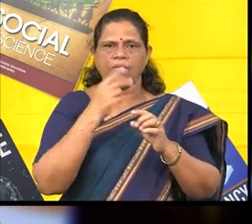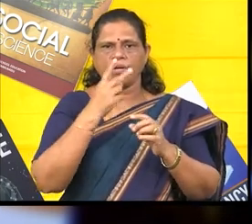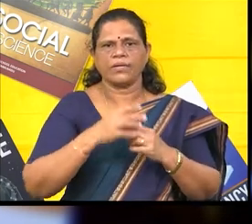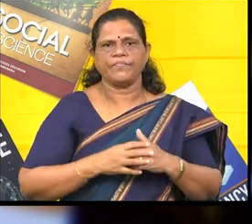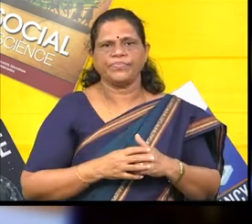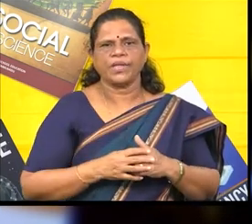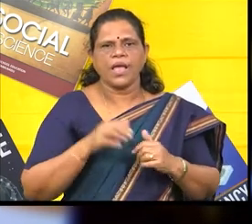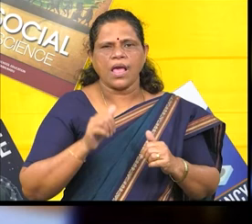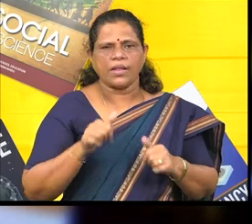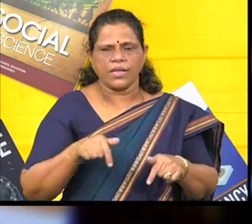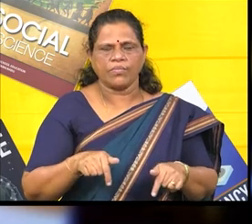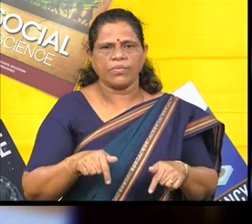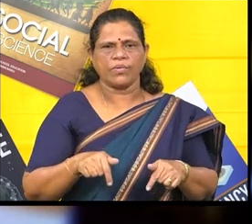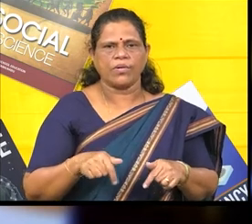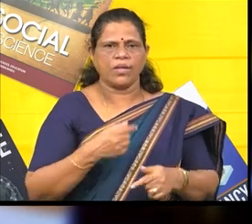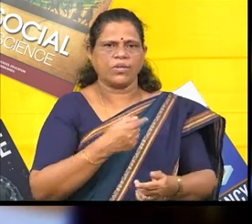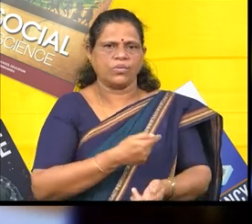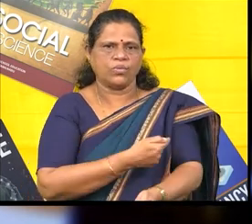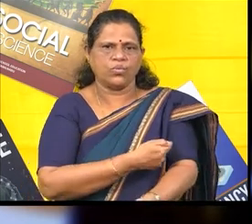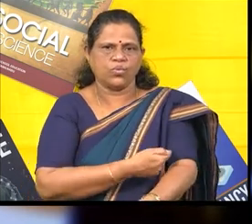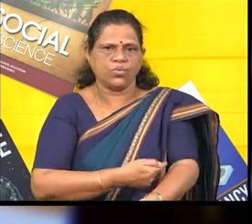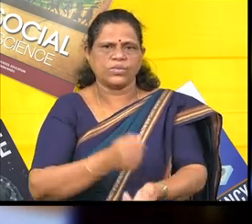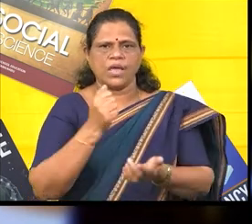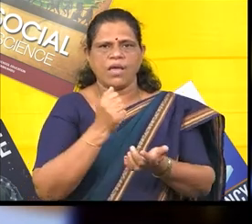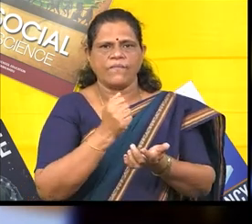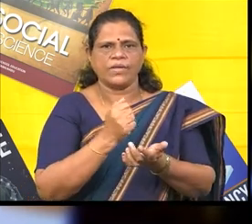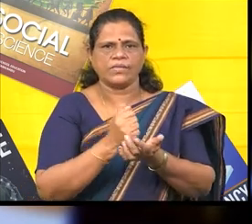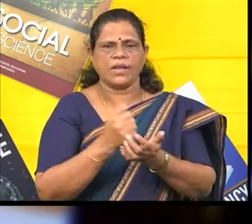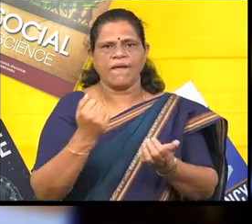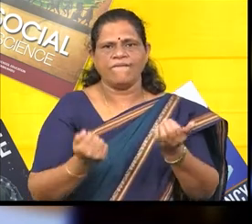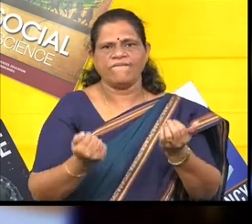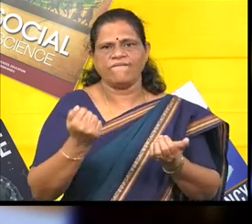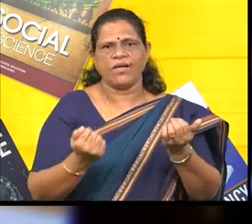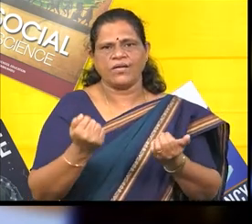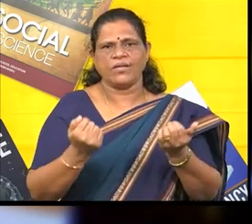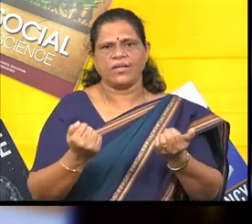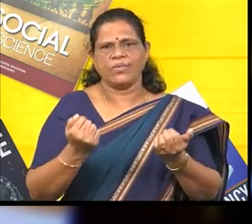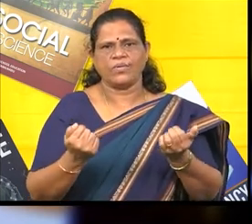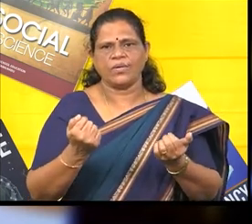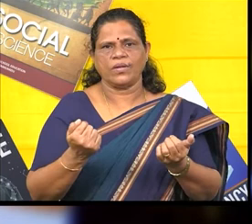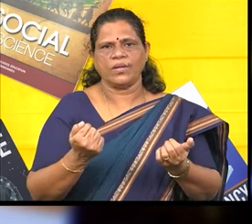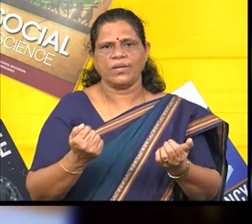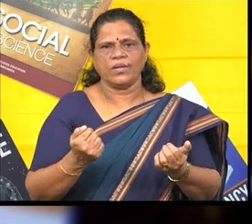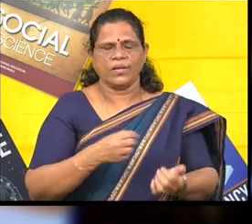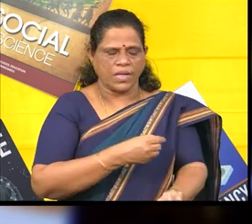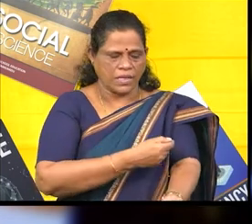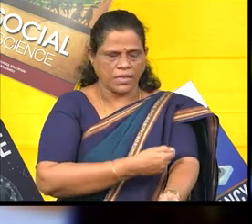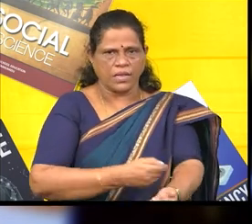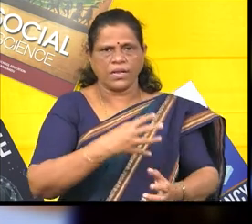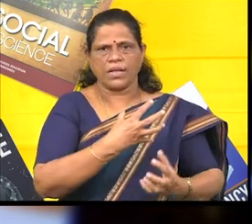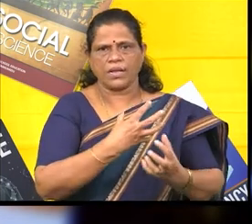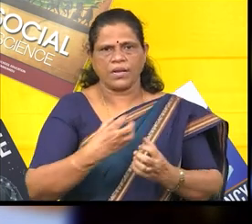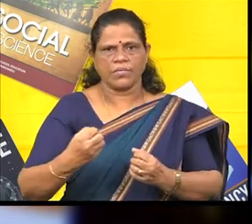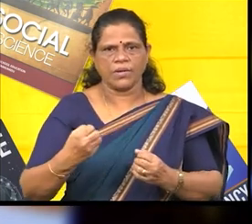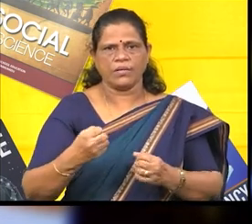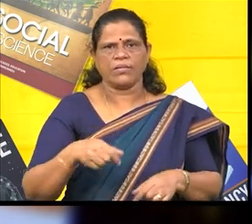செய்வார். பட் அதுக்கான தேவை இல்லை, இப்போ ஒரு நீடில் தேவை அந்த வாகன ஓட்டியினுடைய சிறையில் இருந்த ரத்தத்தை கலெக்ட்